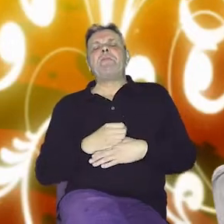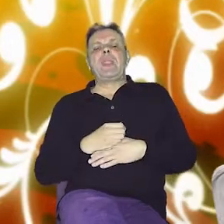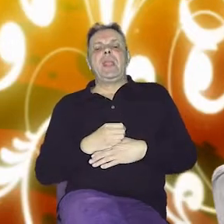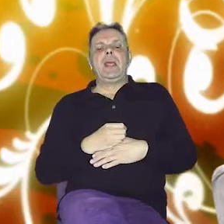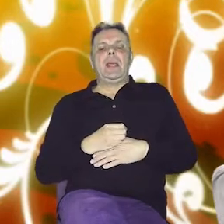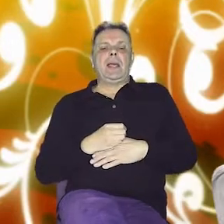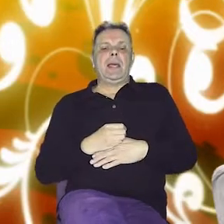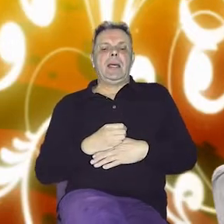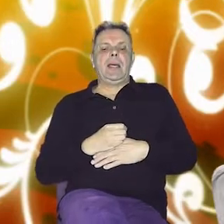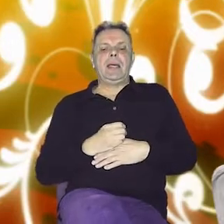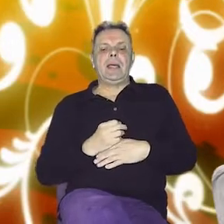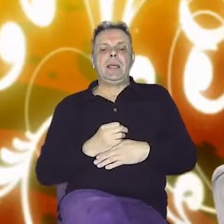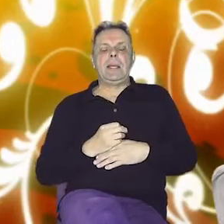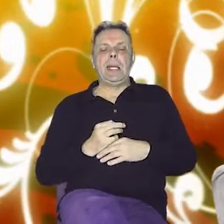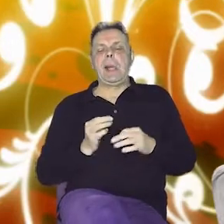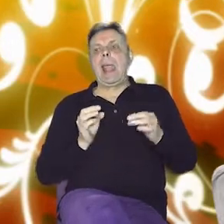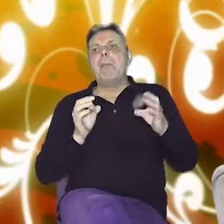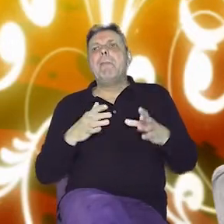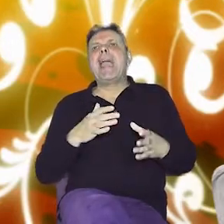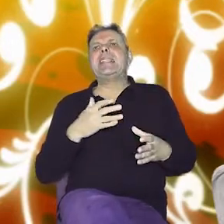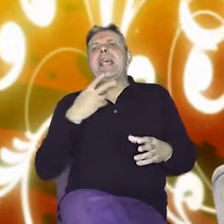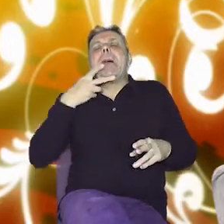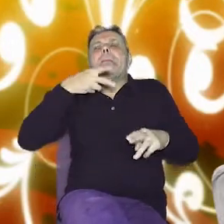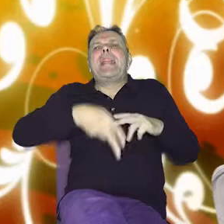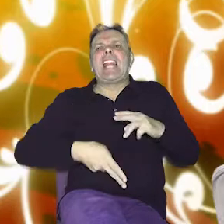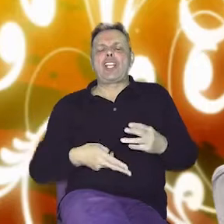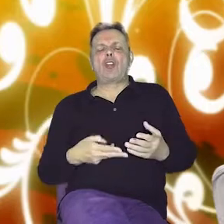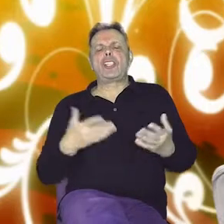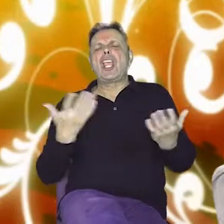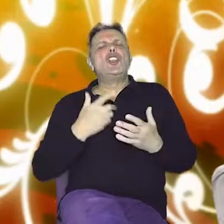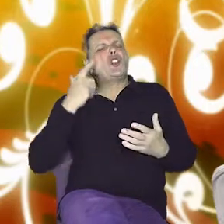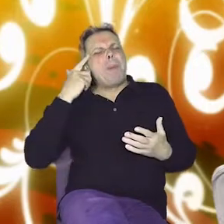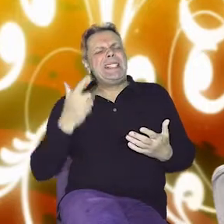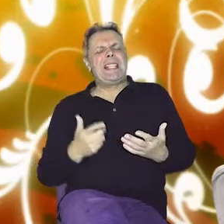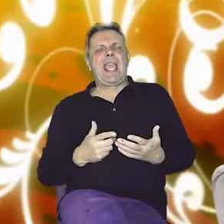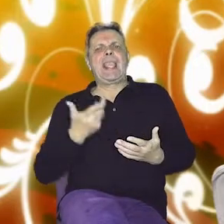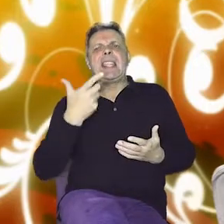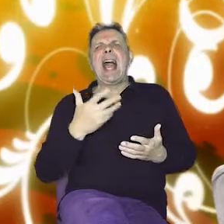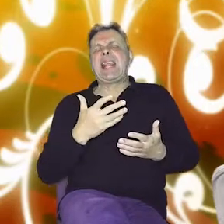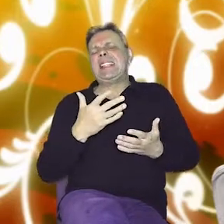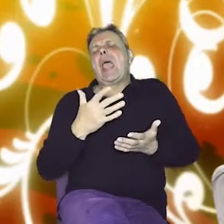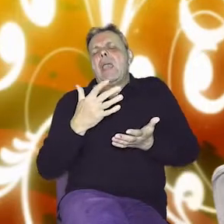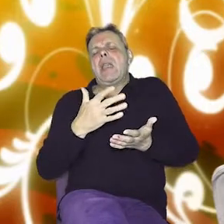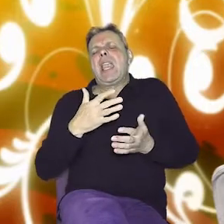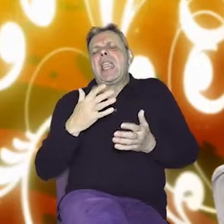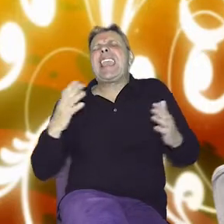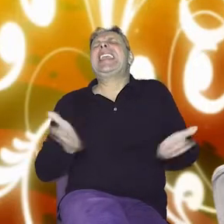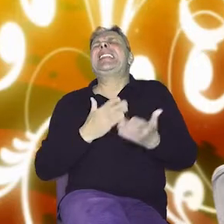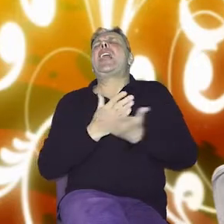tako, da bez oštećenja, bez prikraćenosti. Što mislite, da li je uspjelo se da